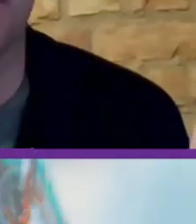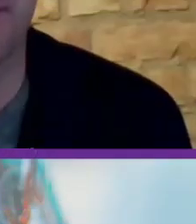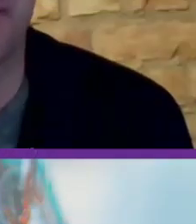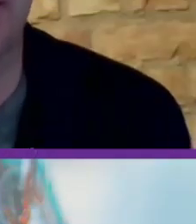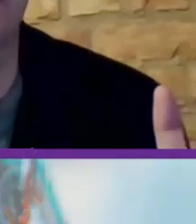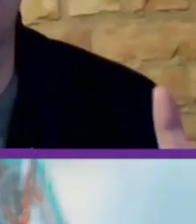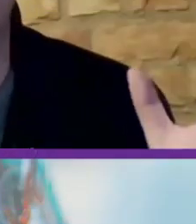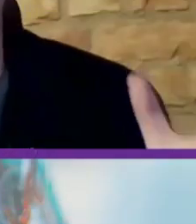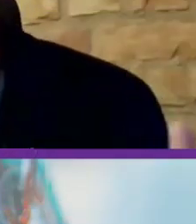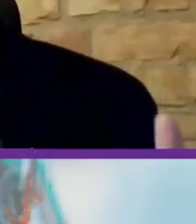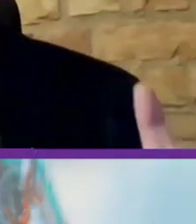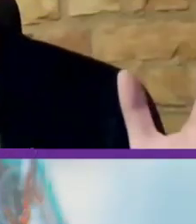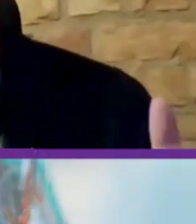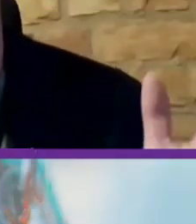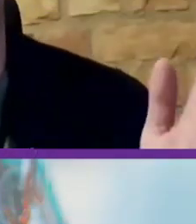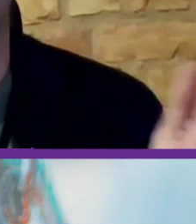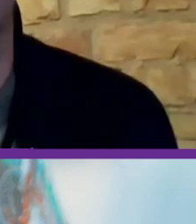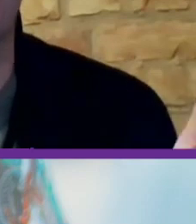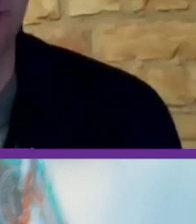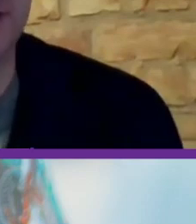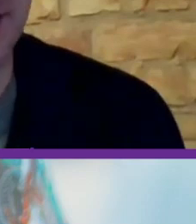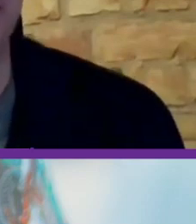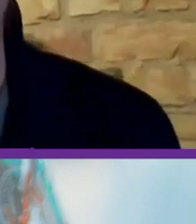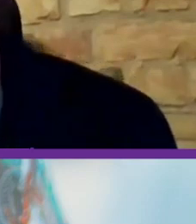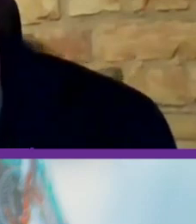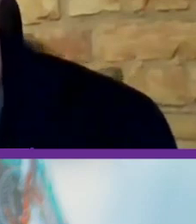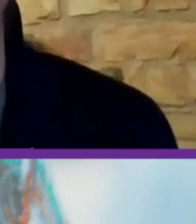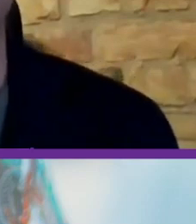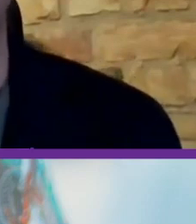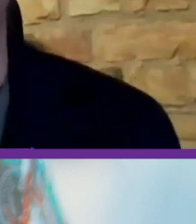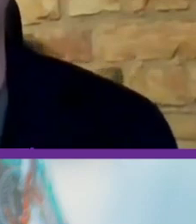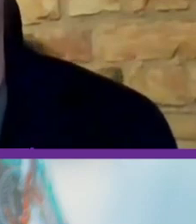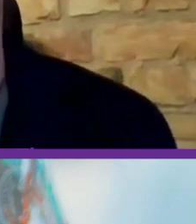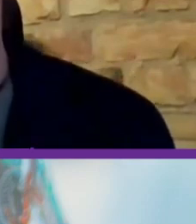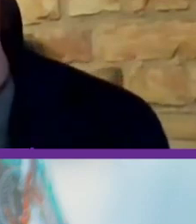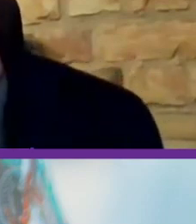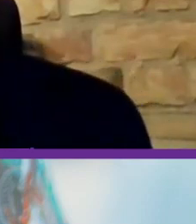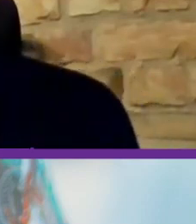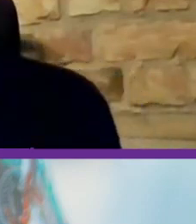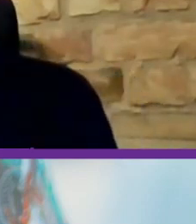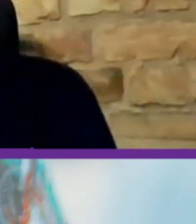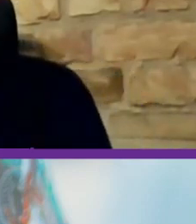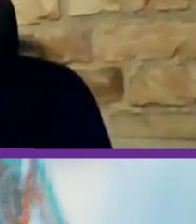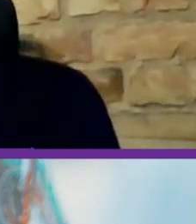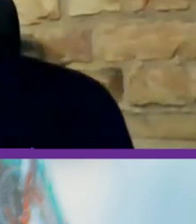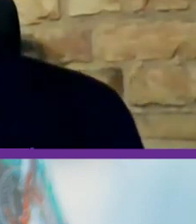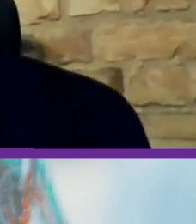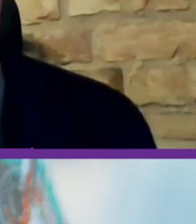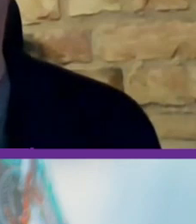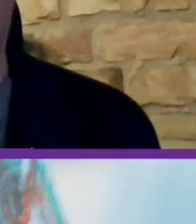būt iespējams, manuprāt, Latvijā demokrātiskā, es ceru vēl joprojām arī turpmāk sabiedrībā. Tā. Paldies. Paldies,